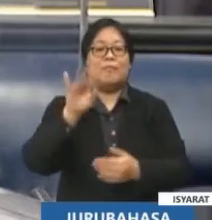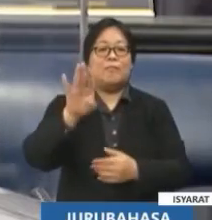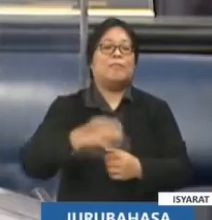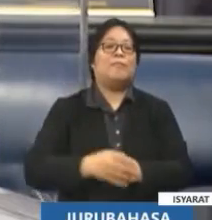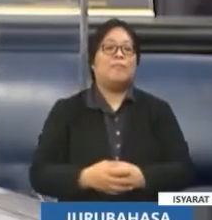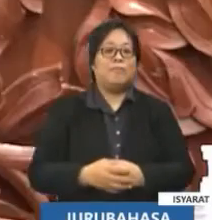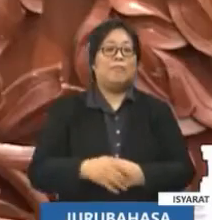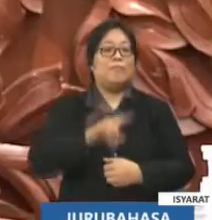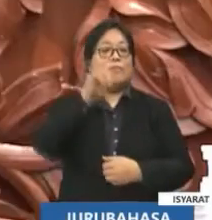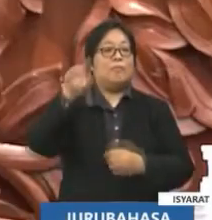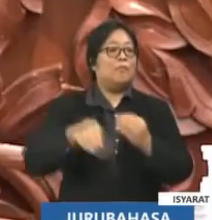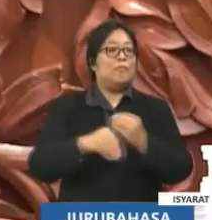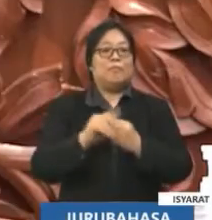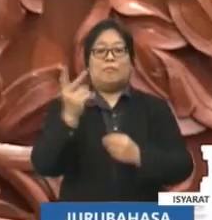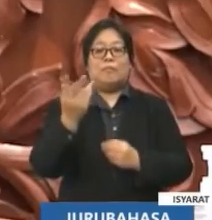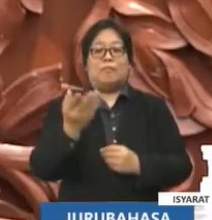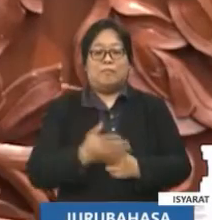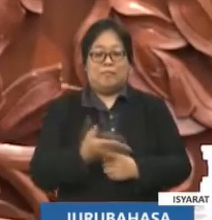mama